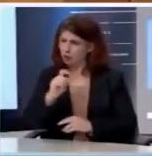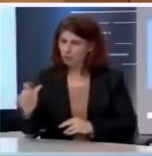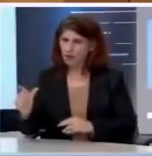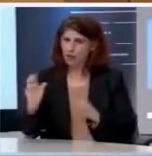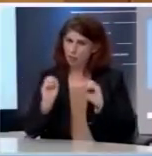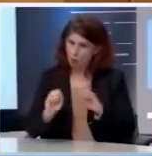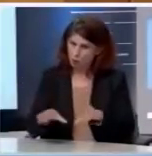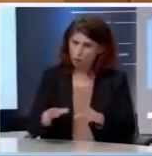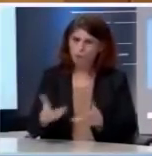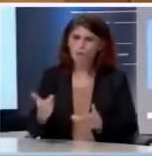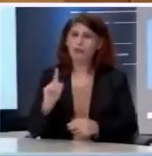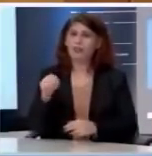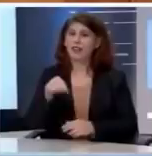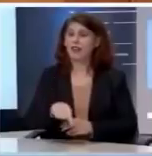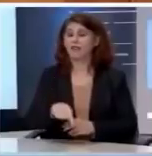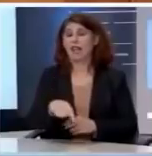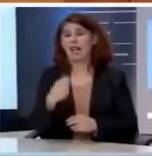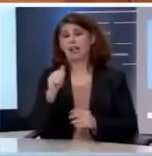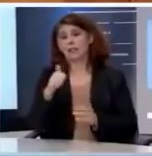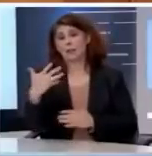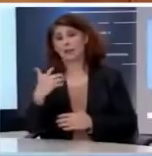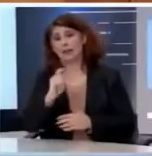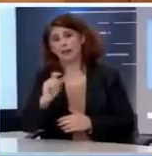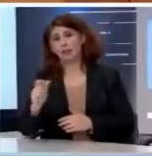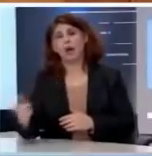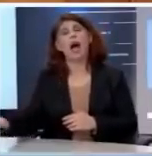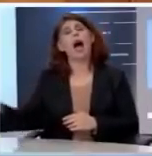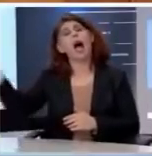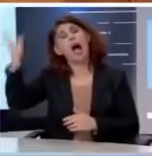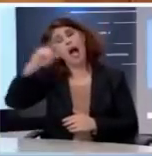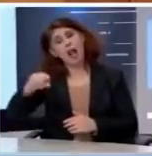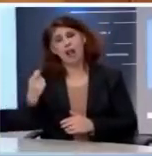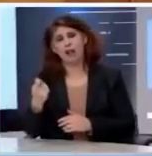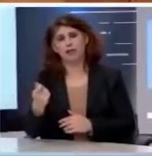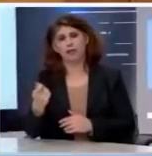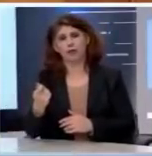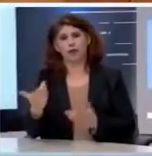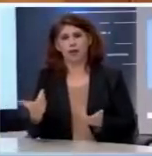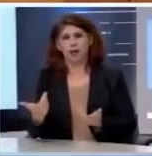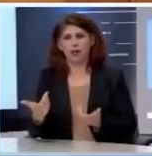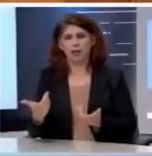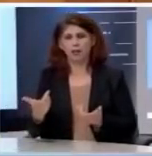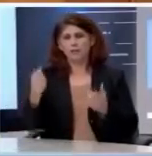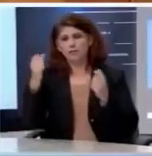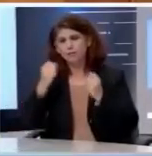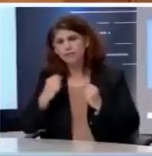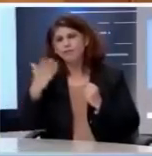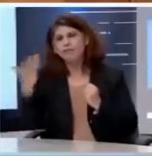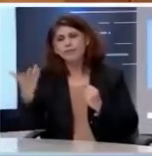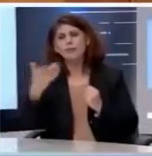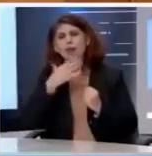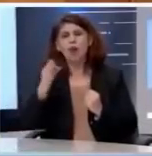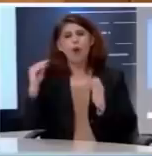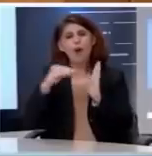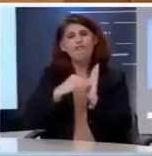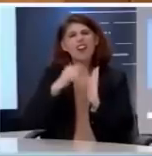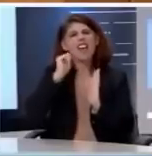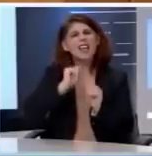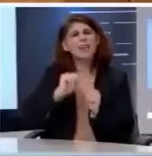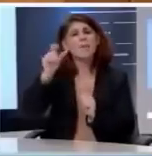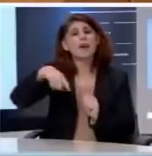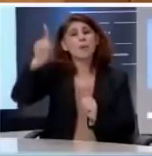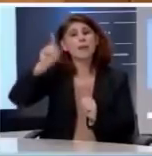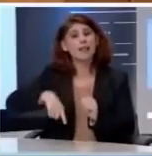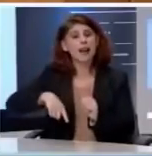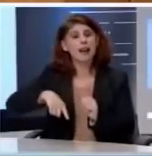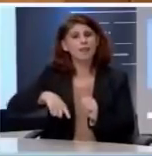εκατομμύρια δωράκι. Δεν είναι αυτά τα 65 εκατομμύρια, είναι άλλα 65 εκατομμύρια. Άρα την πατήσα και την βάλα την ημερομηνία. Πάω τώρα στο μείζον.